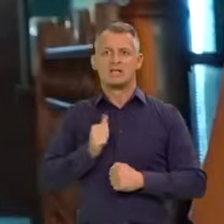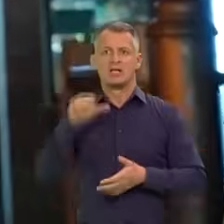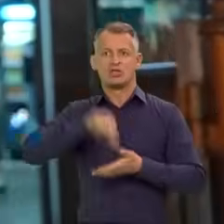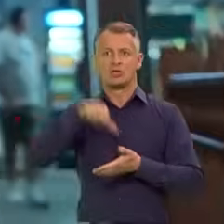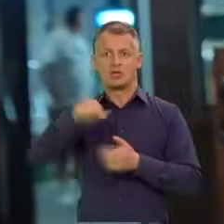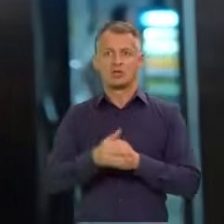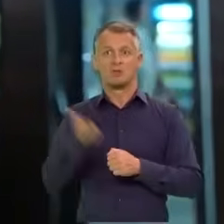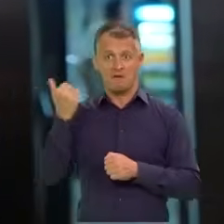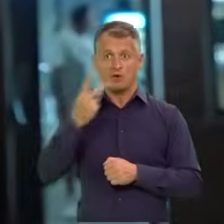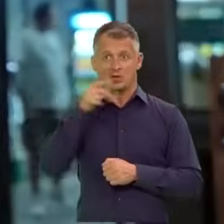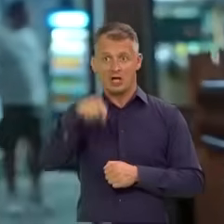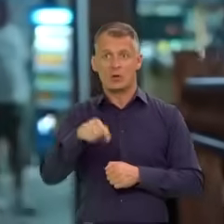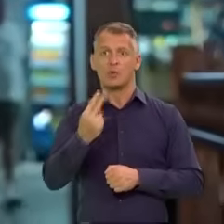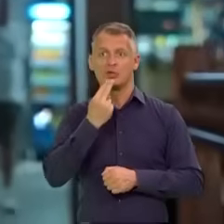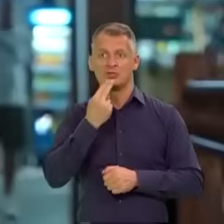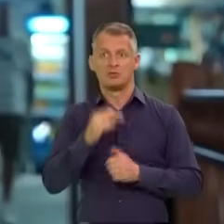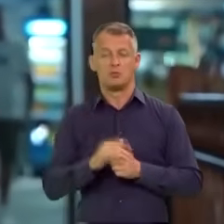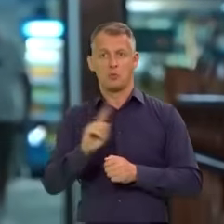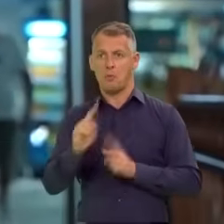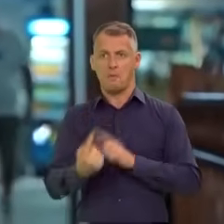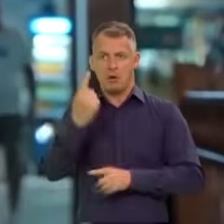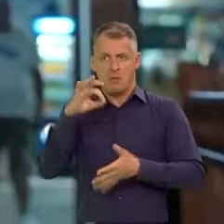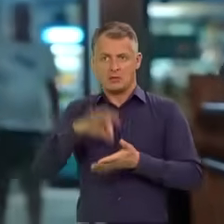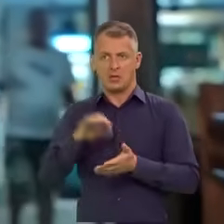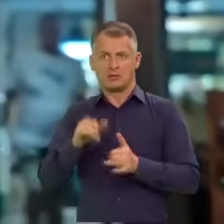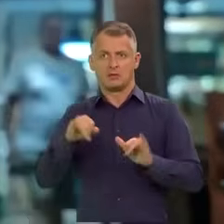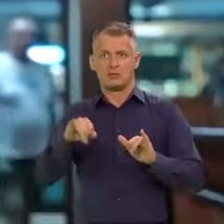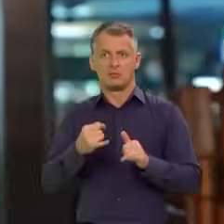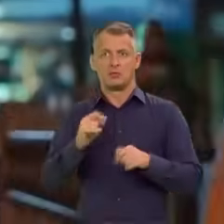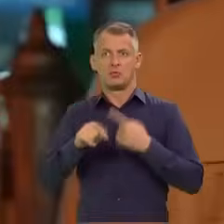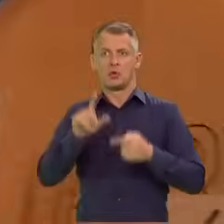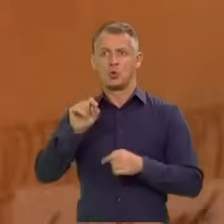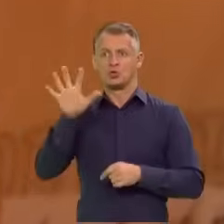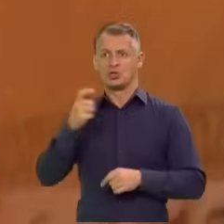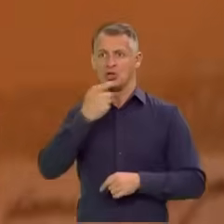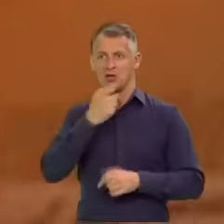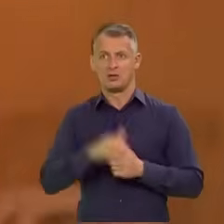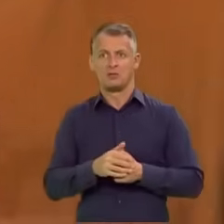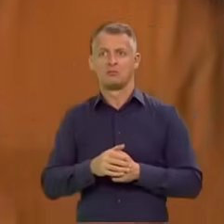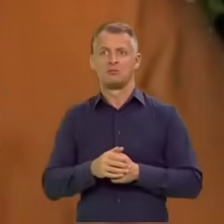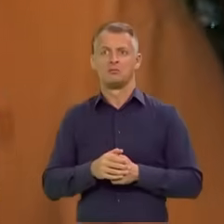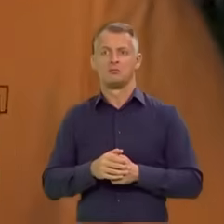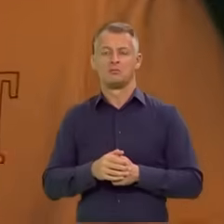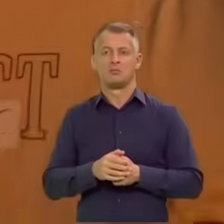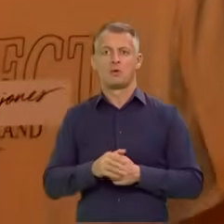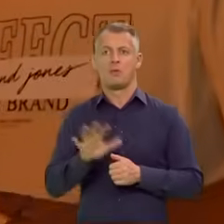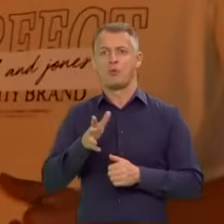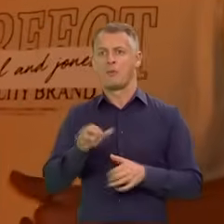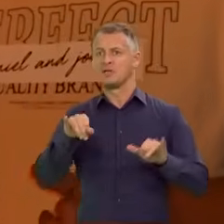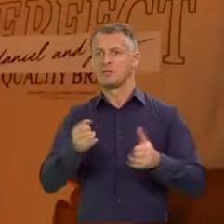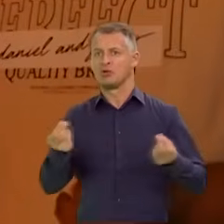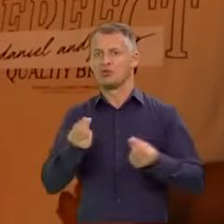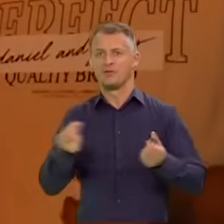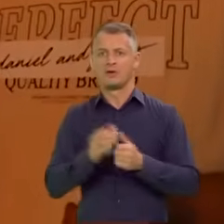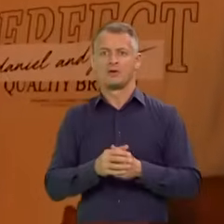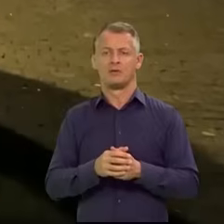I-ați mai văzut pe aici polițiști până acum? Prima dată, nu. Prima dată în 25 ani. Da, exact. Probabil s-o fi întâmplat ceva, nu știu, fac